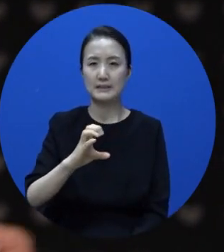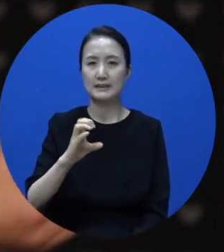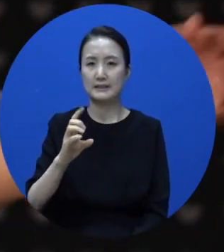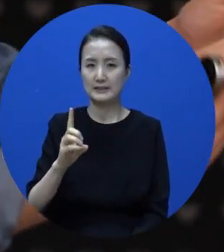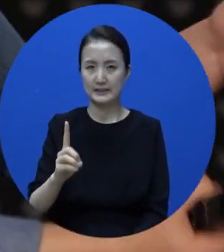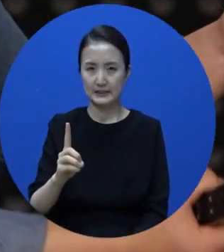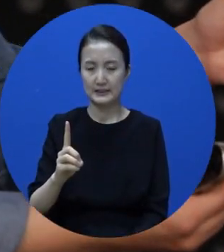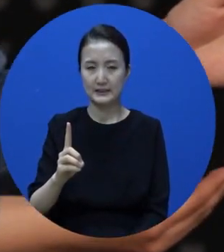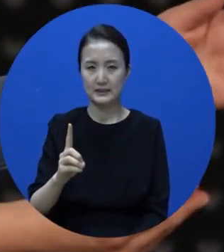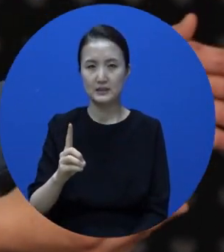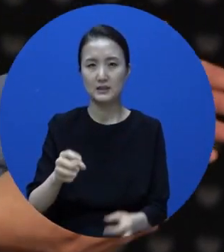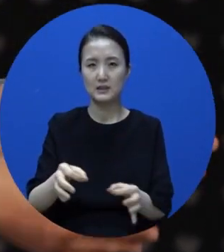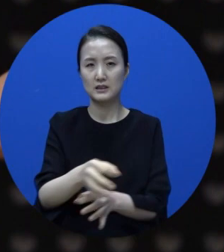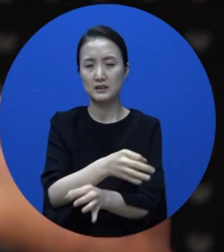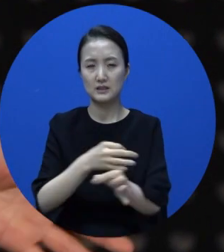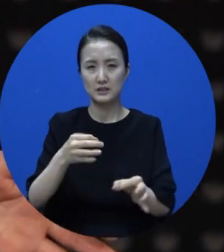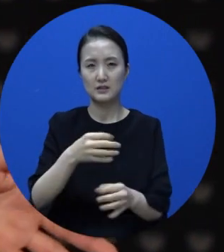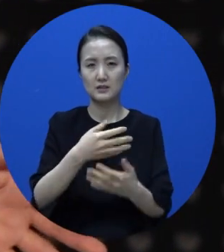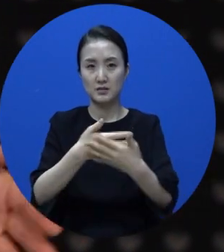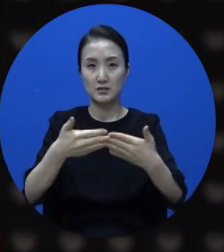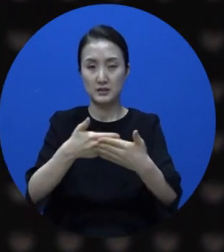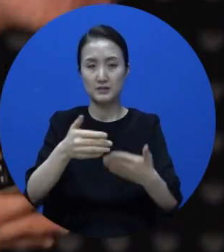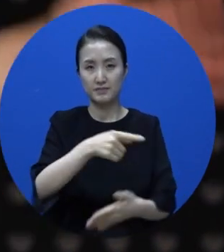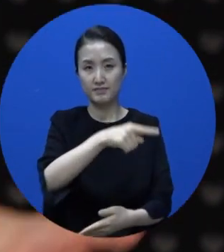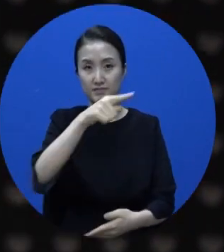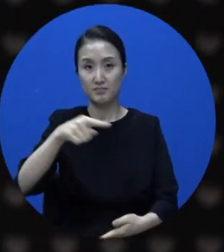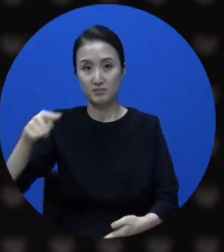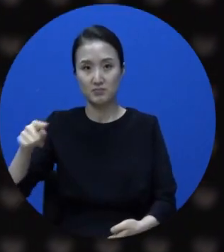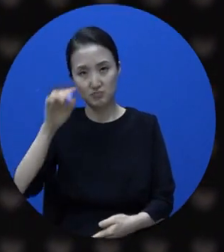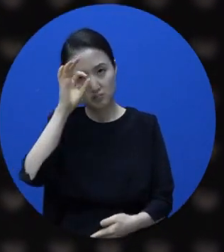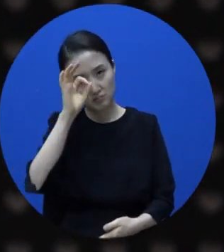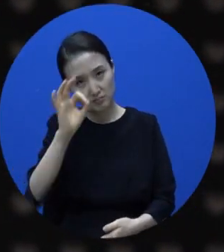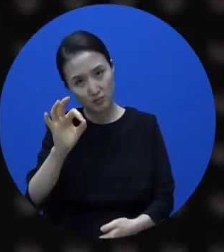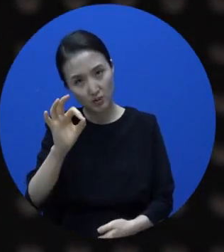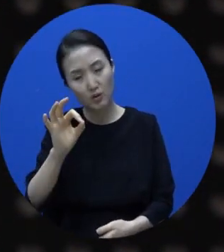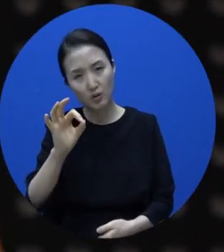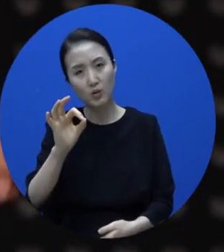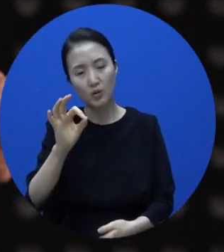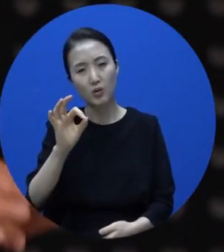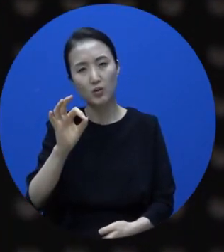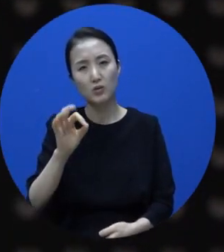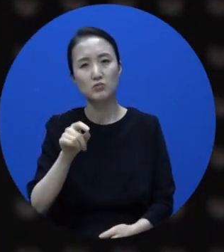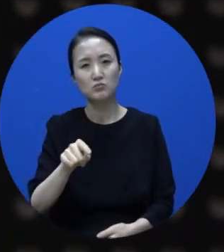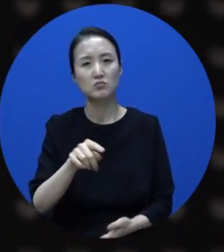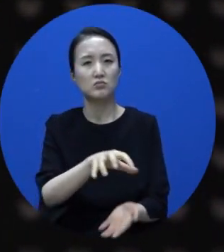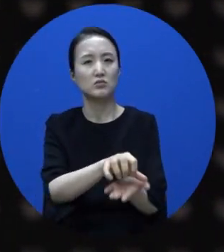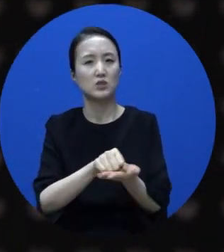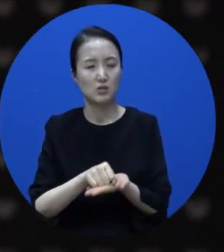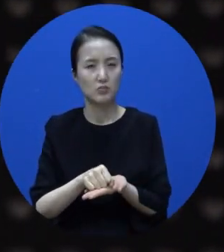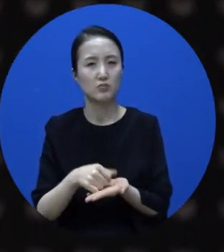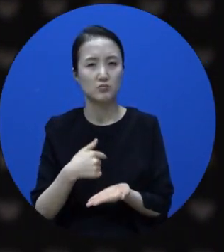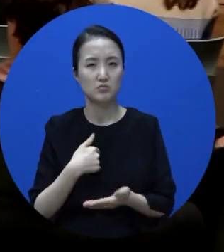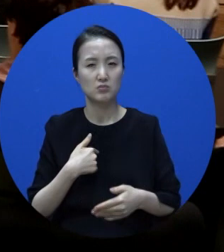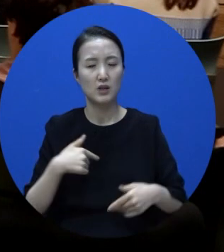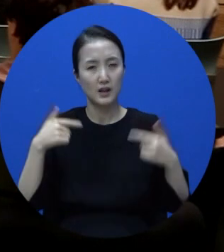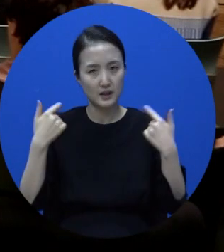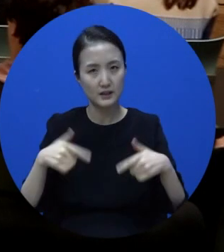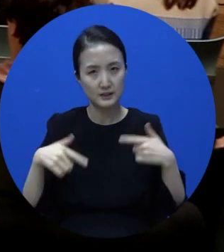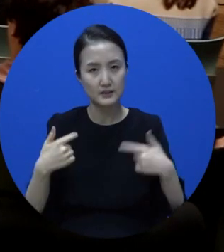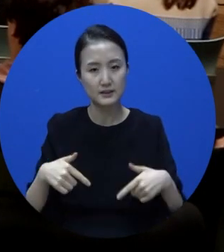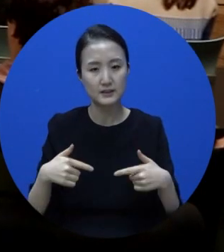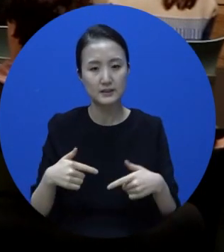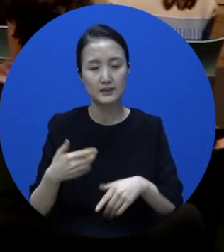경기 선행 지표도 우리나라만 떨어지는게 아니라 다 같이 떨어지는 걸 수도 있잖아요 그것을 정확히 확인해 볼 필요가 있기 때문에